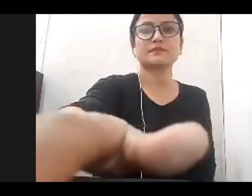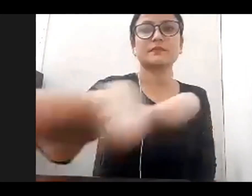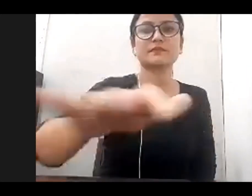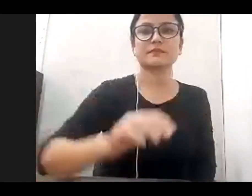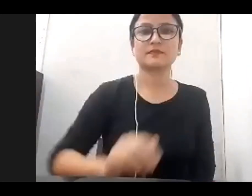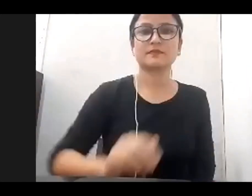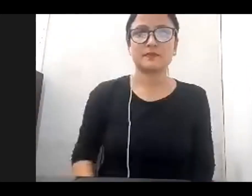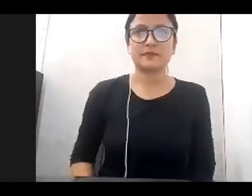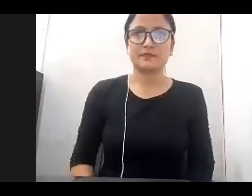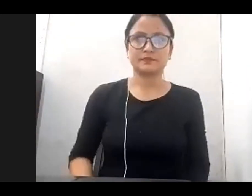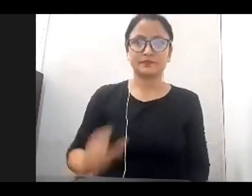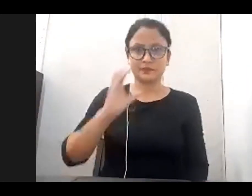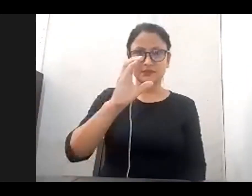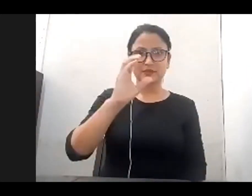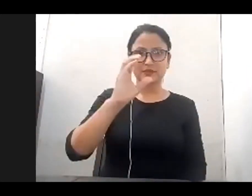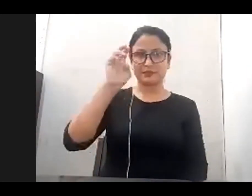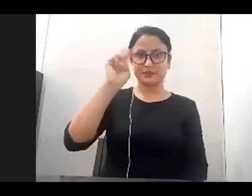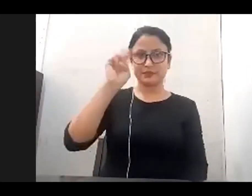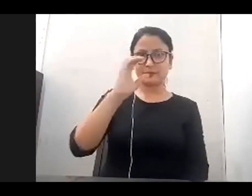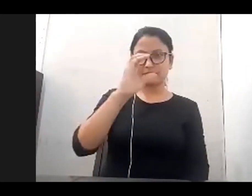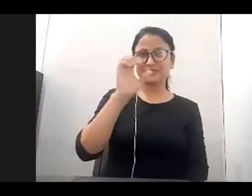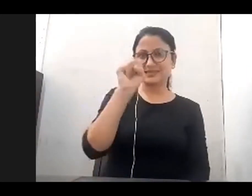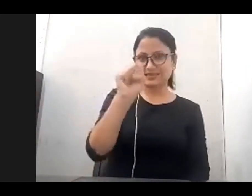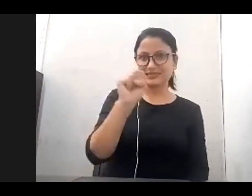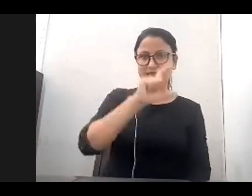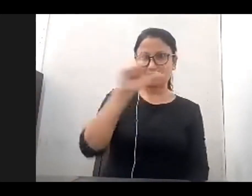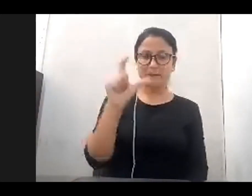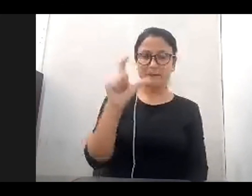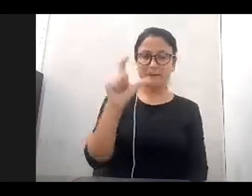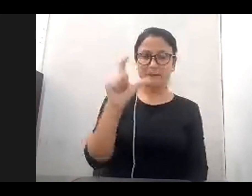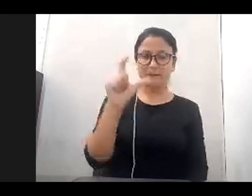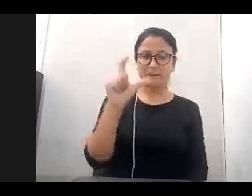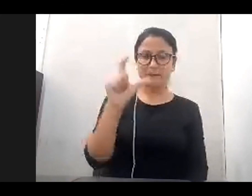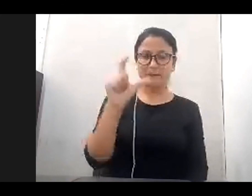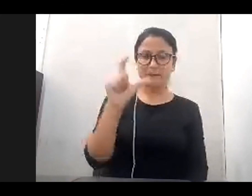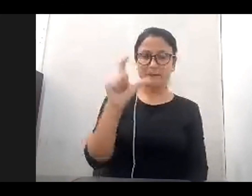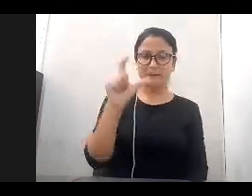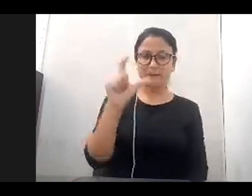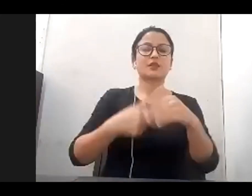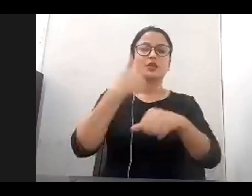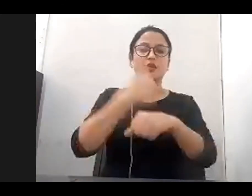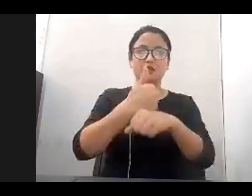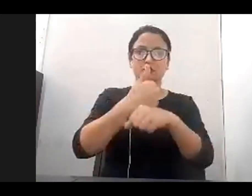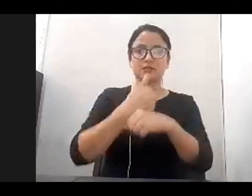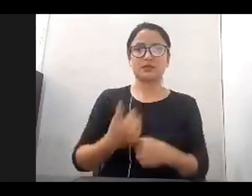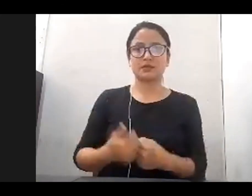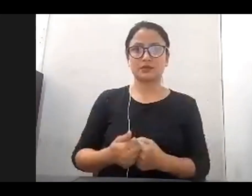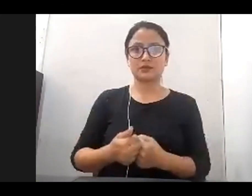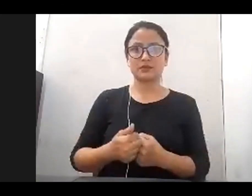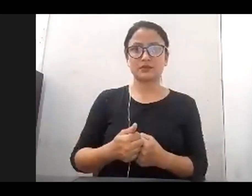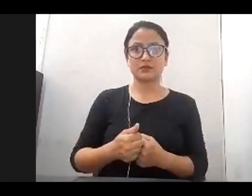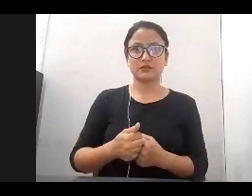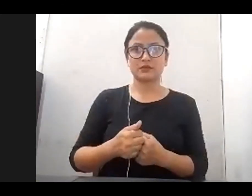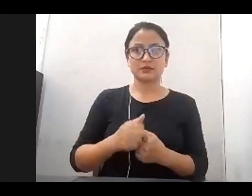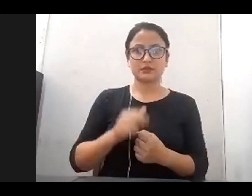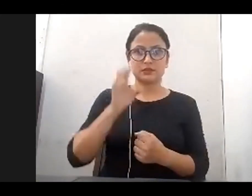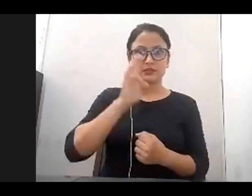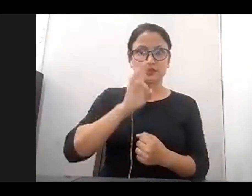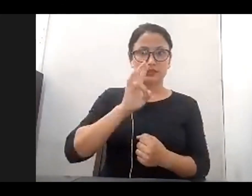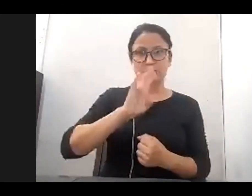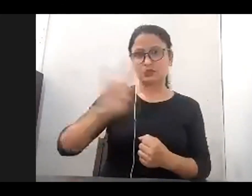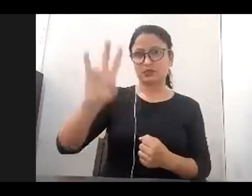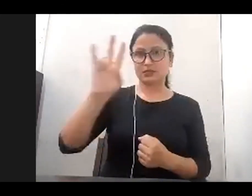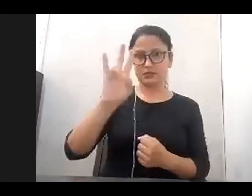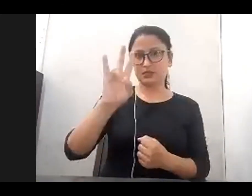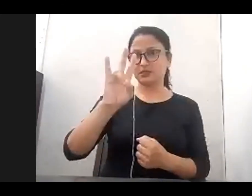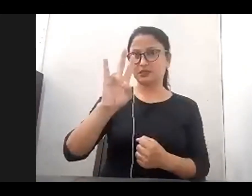सिएमसिएस नेपालका बोर्ड अफ डिरेक्टरको अध्यक्षज्यू श्री महन्त बाबु महर्जनज्यूलाई